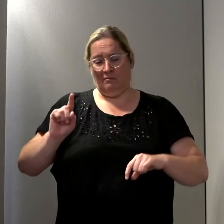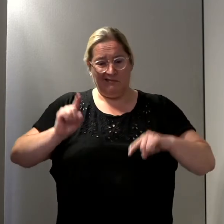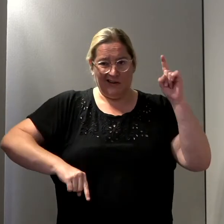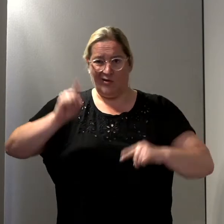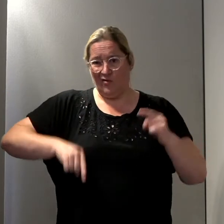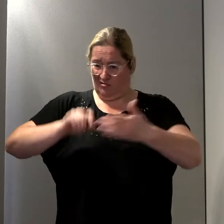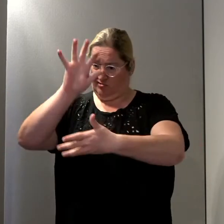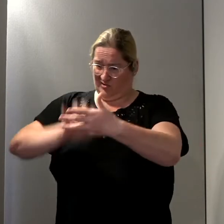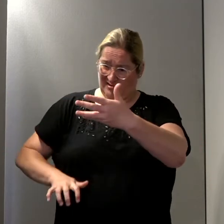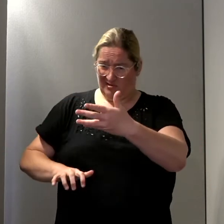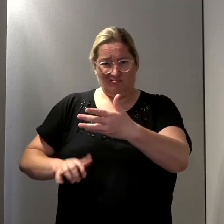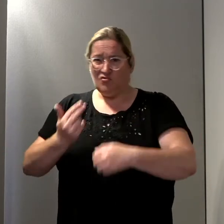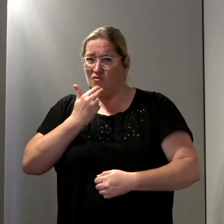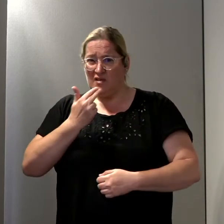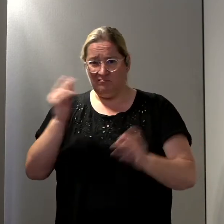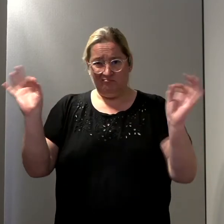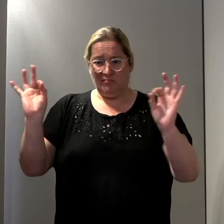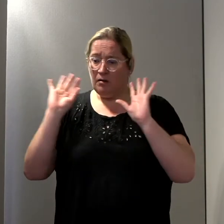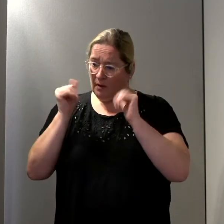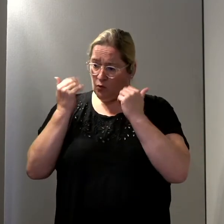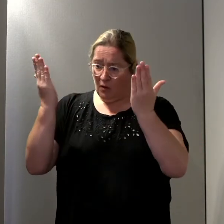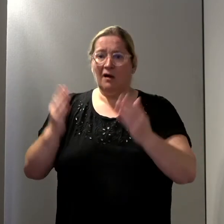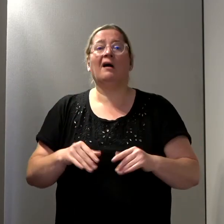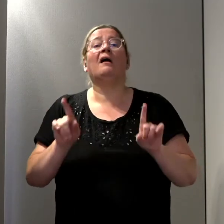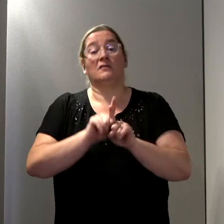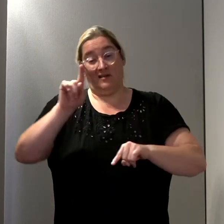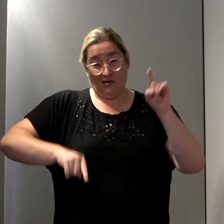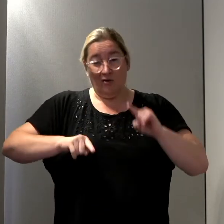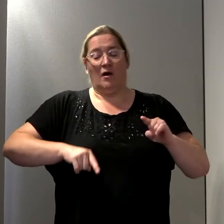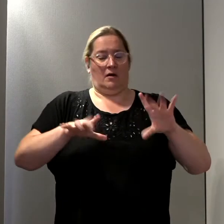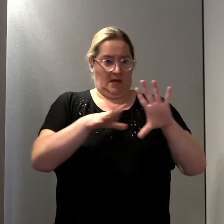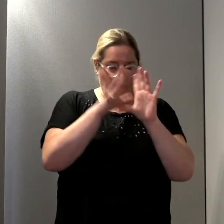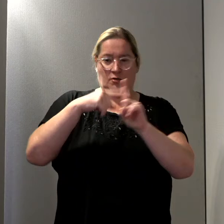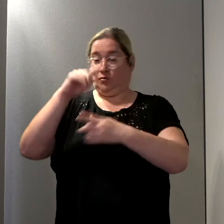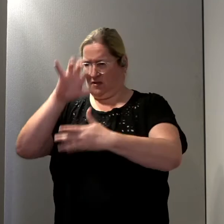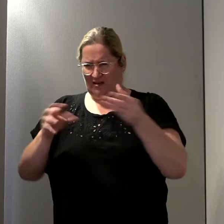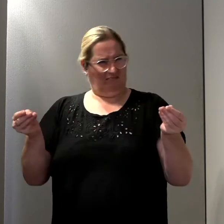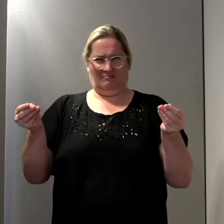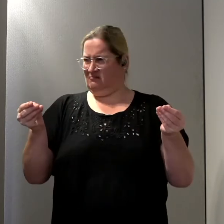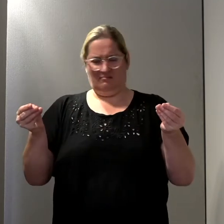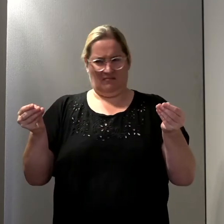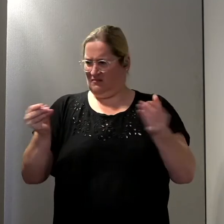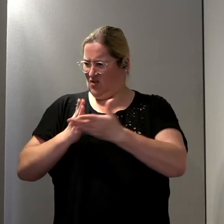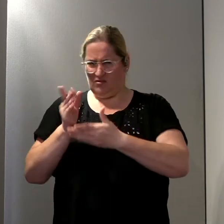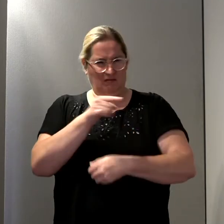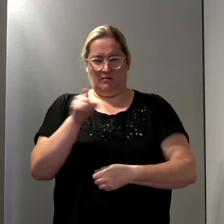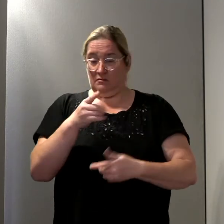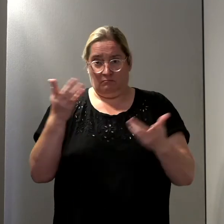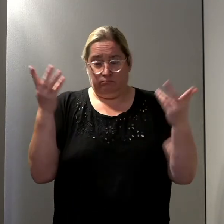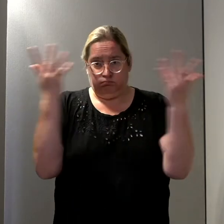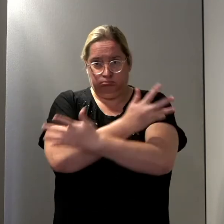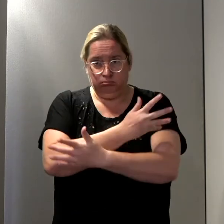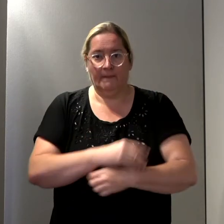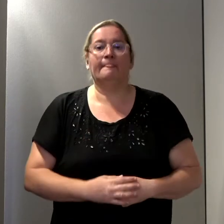alternatif n'est tout simplement pas utile. Souvent même, ça pollue la lecture, car c'est dépourvu de sens.